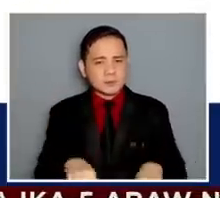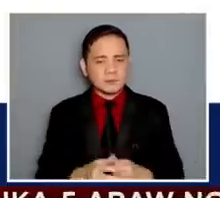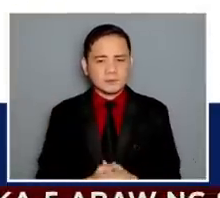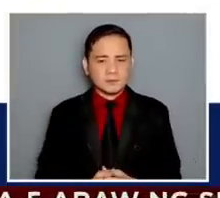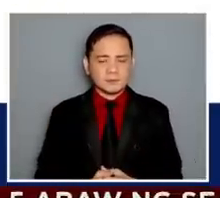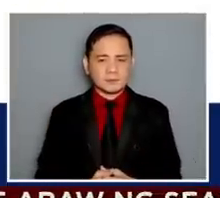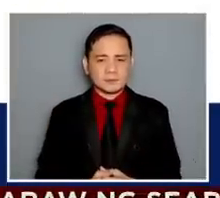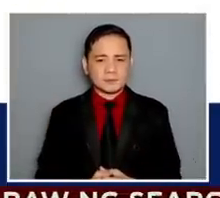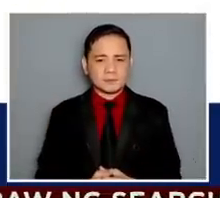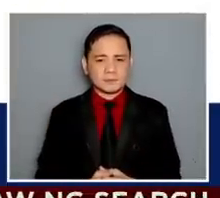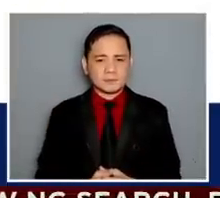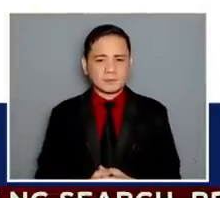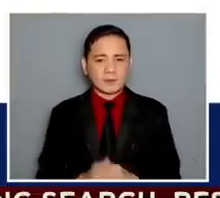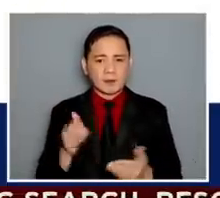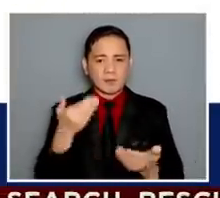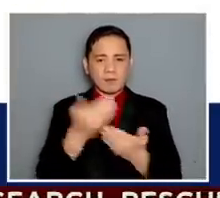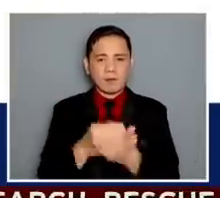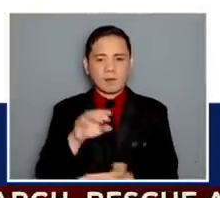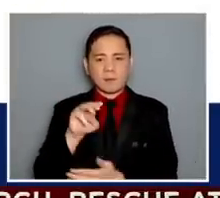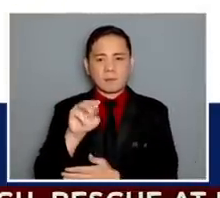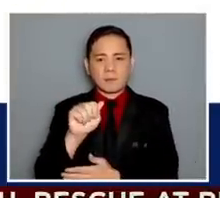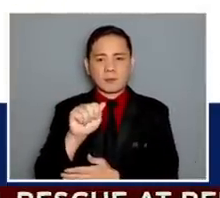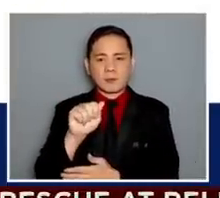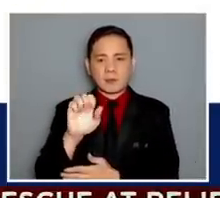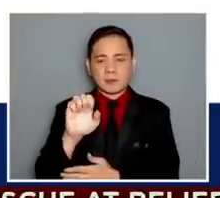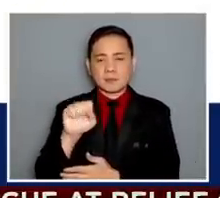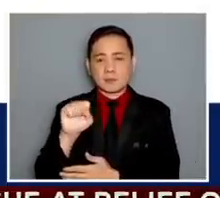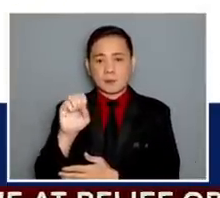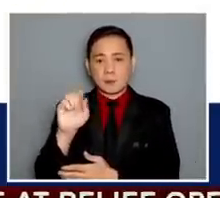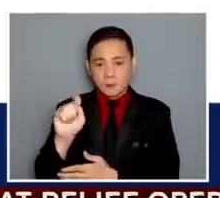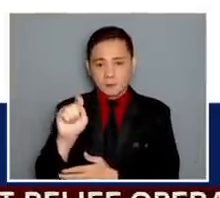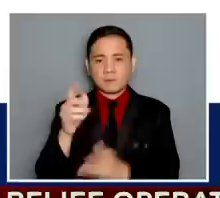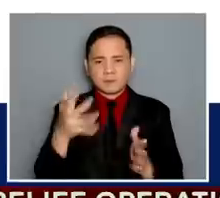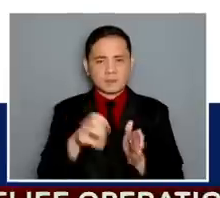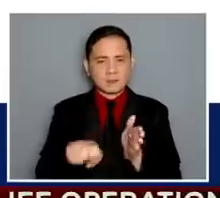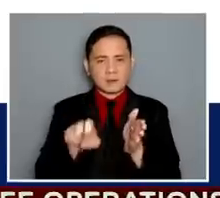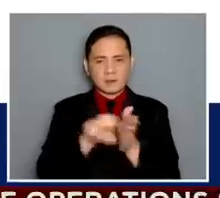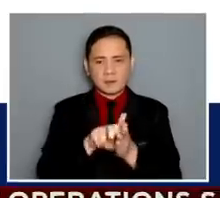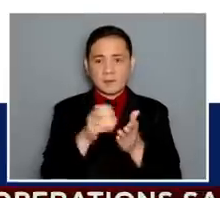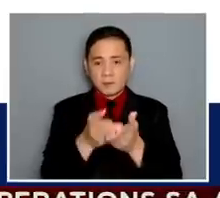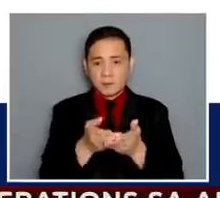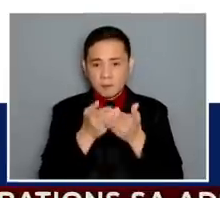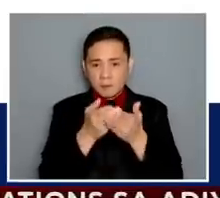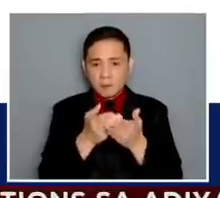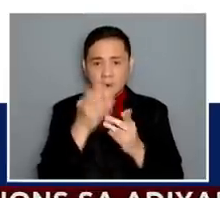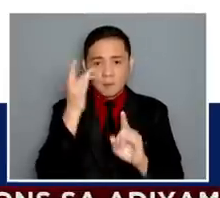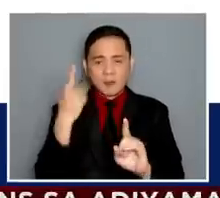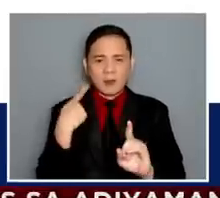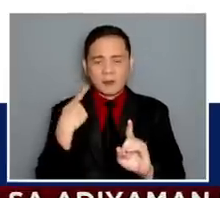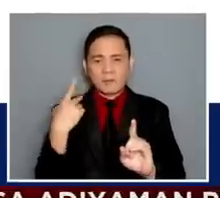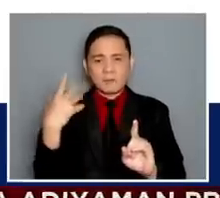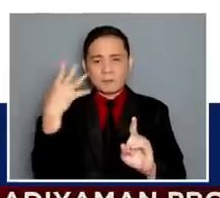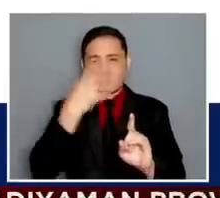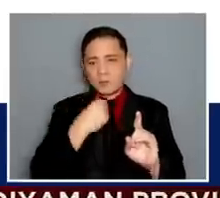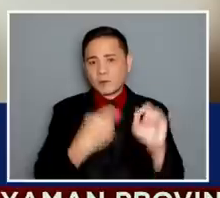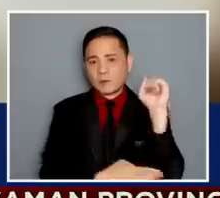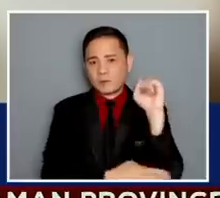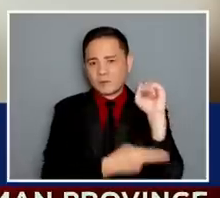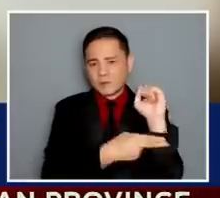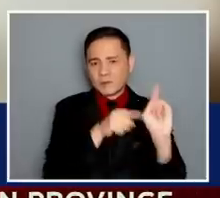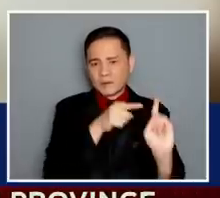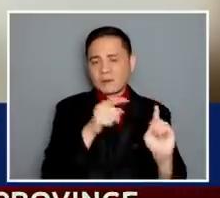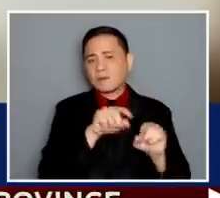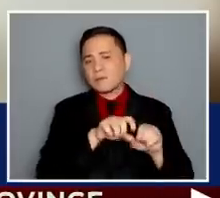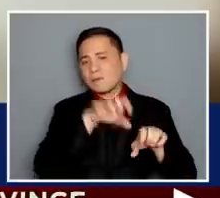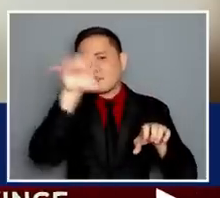ng Maysot, iningganyo umano silang sumakay ng bangka dahil may magandang hotel umanong matutulugan sa kabila ng ilog.